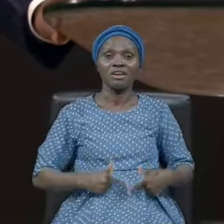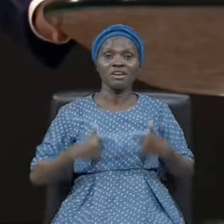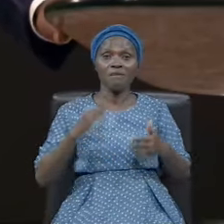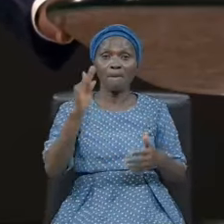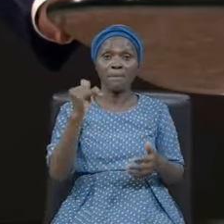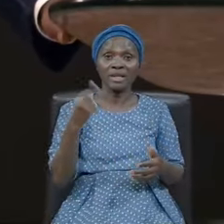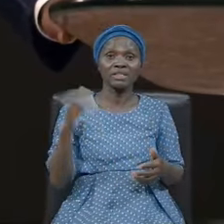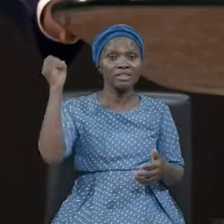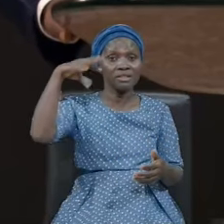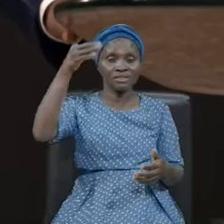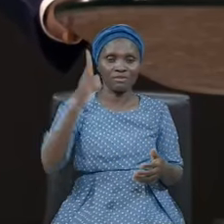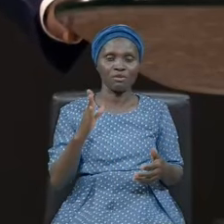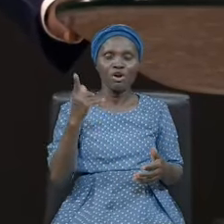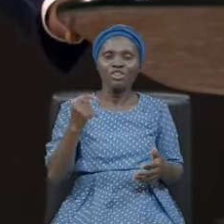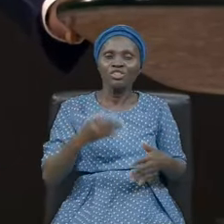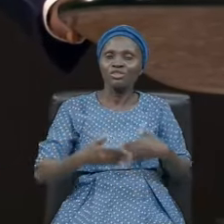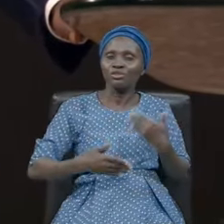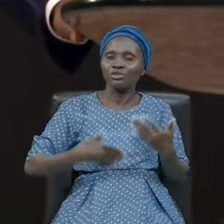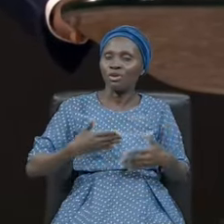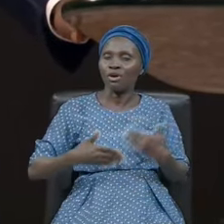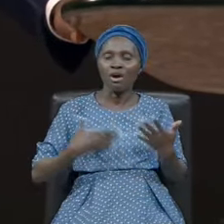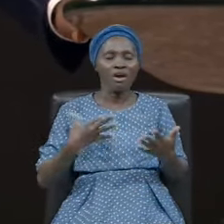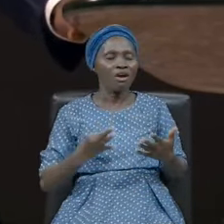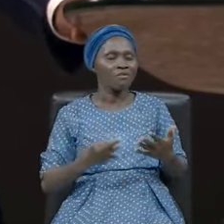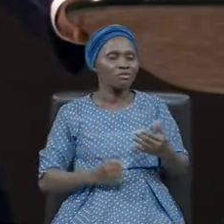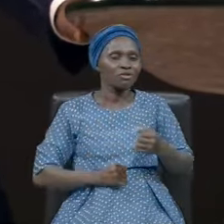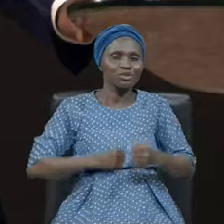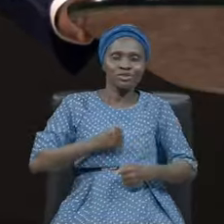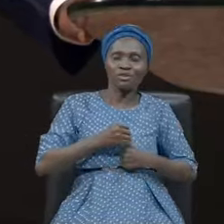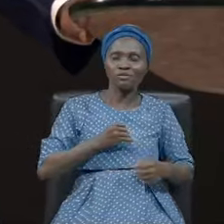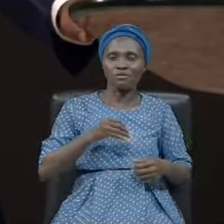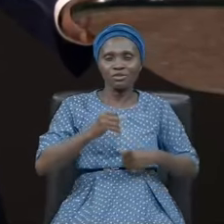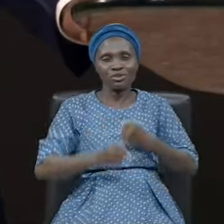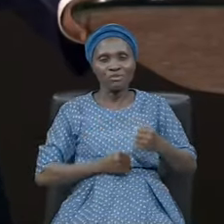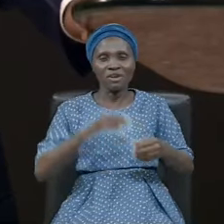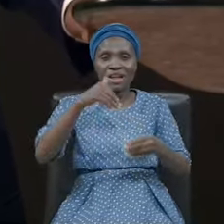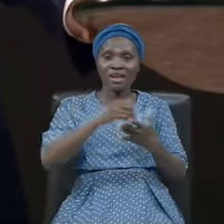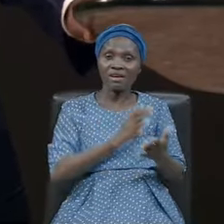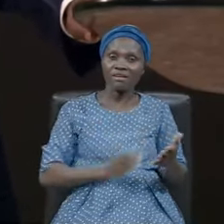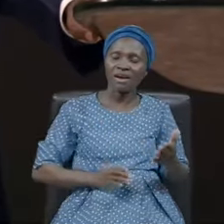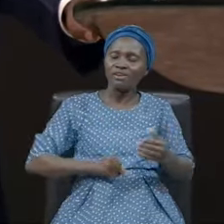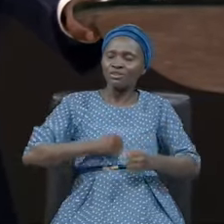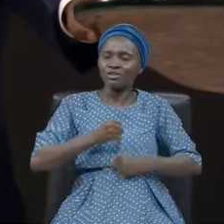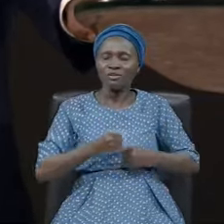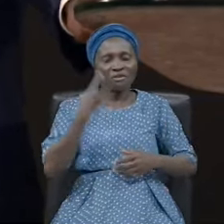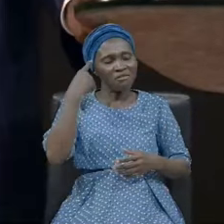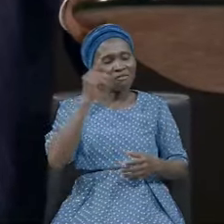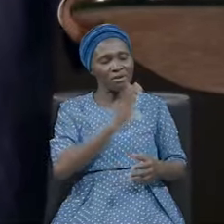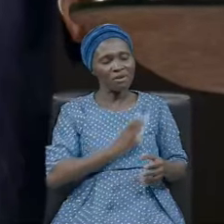souffrir avec Christ, souffrir pour Christ et souffrir pour les